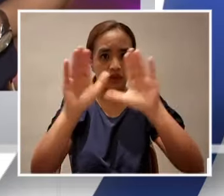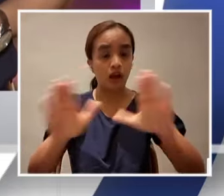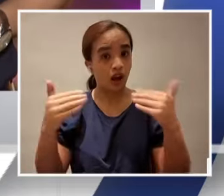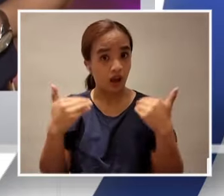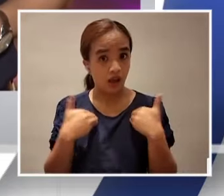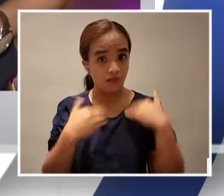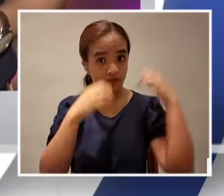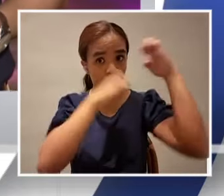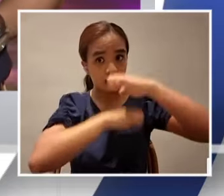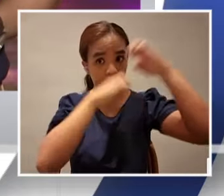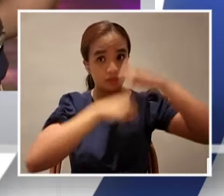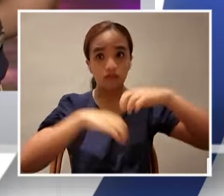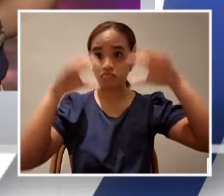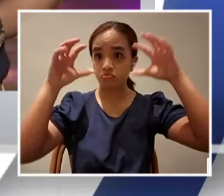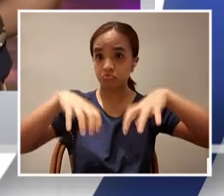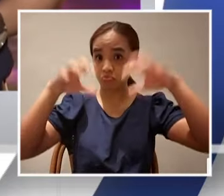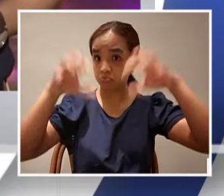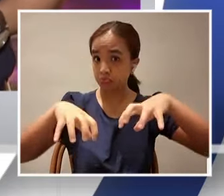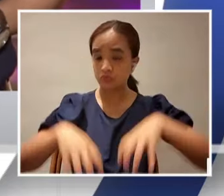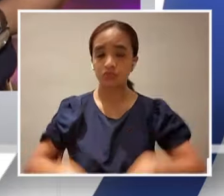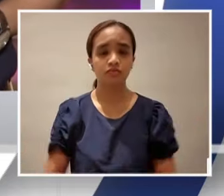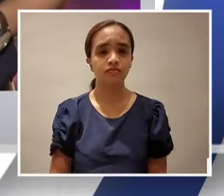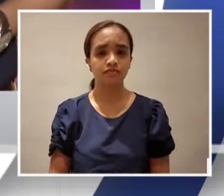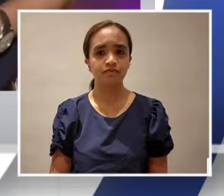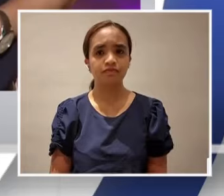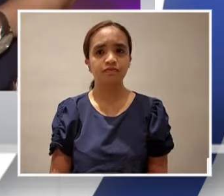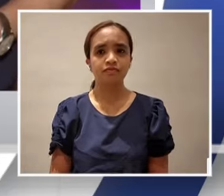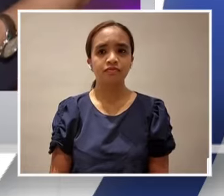din pag-ulan na, Ariel?